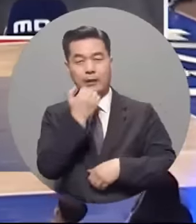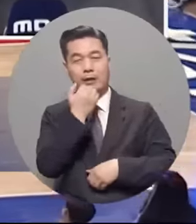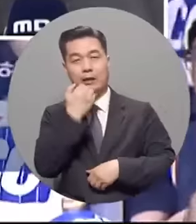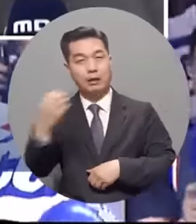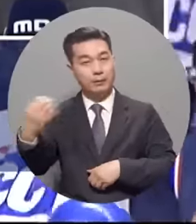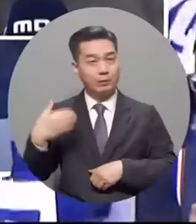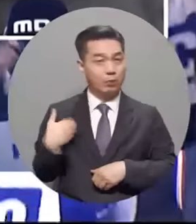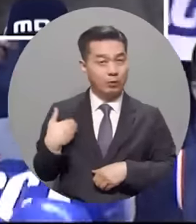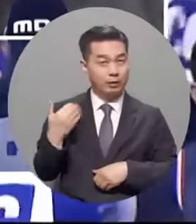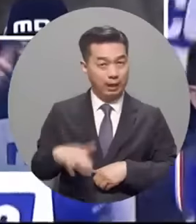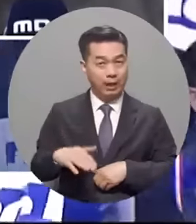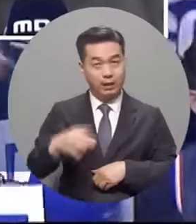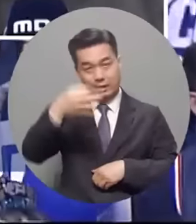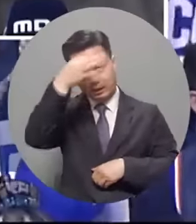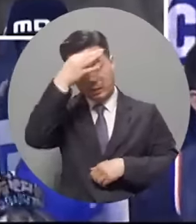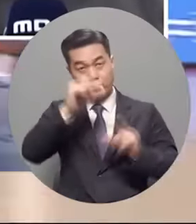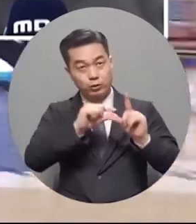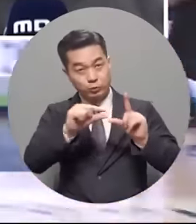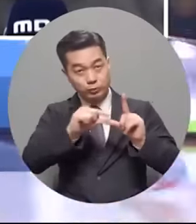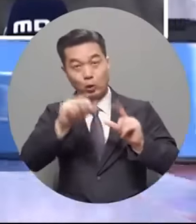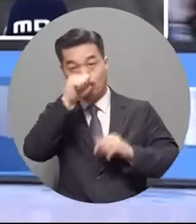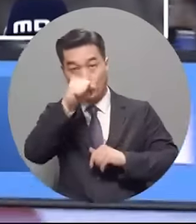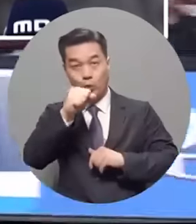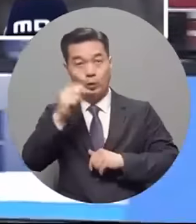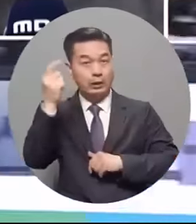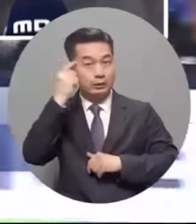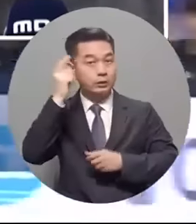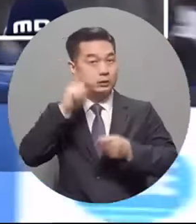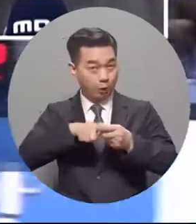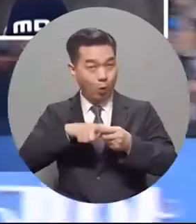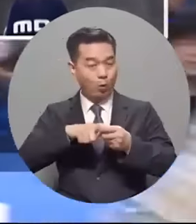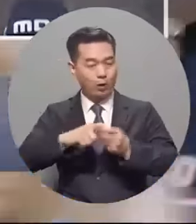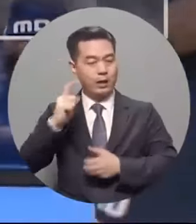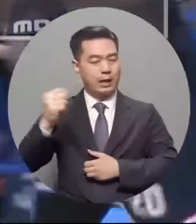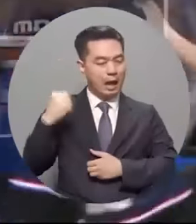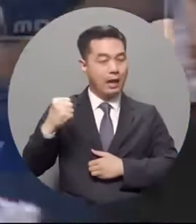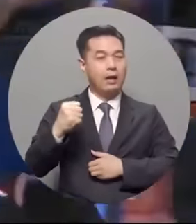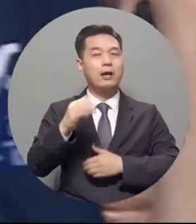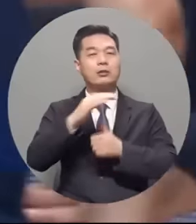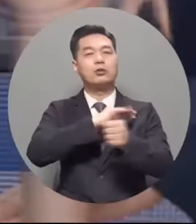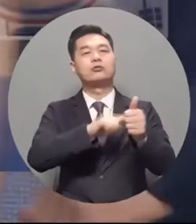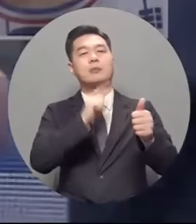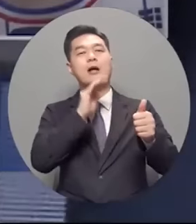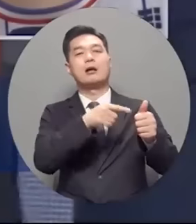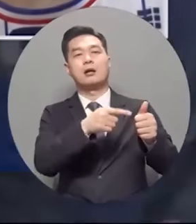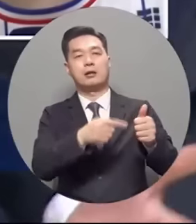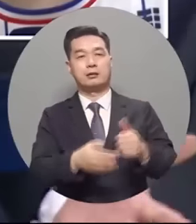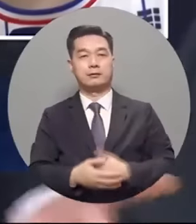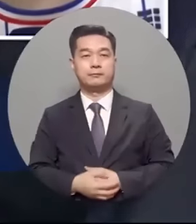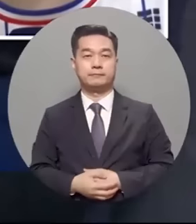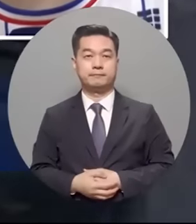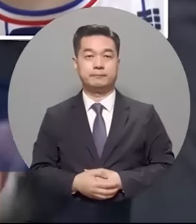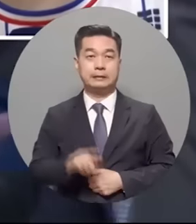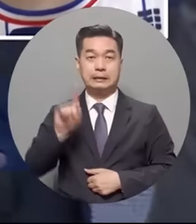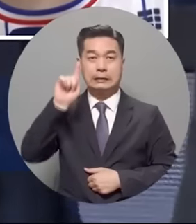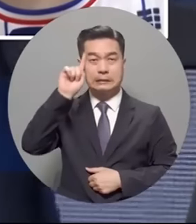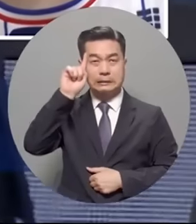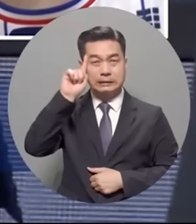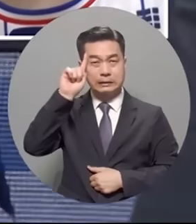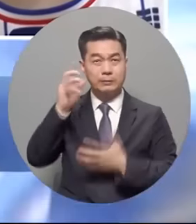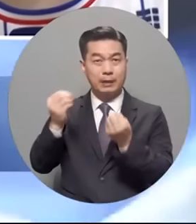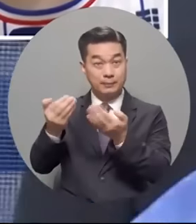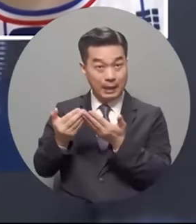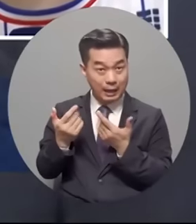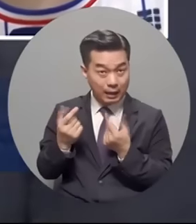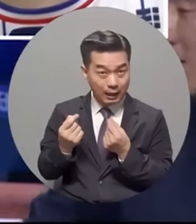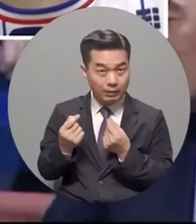있는데 기술적인 부분도 좋고 정신적으로도 상당히 강한 선수입니다. 좀 스트레스도 많이 받아 하시는 것 같고 근데